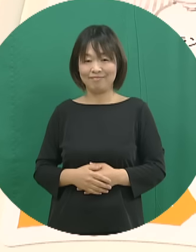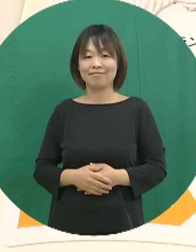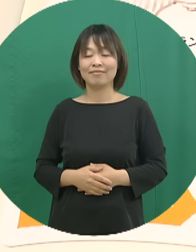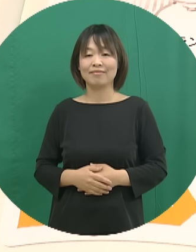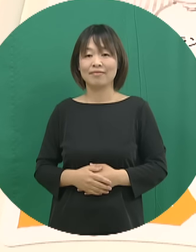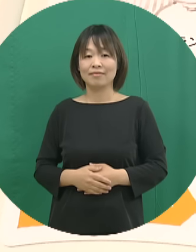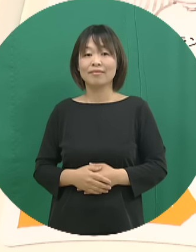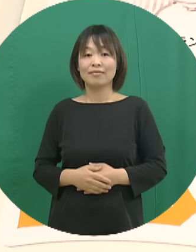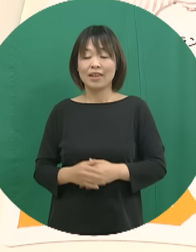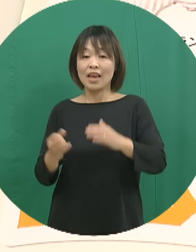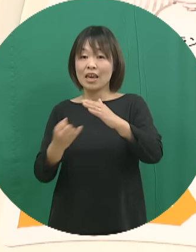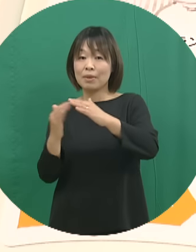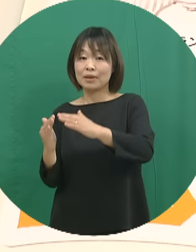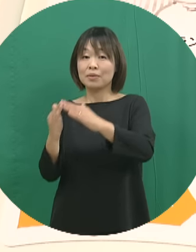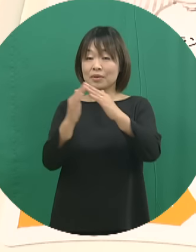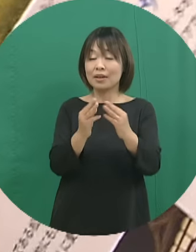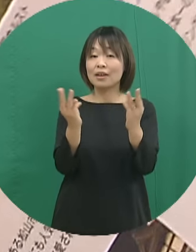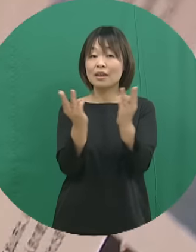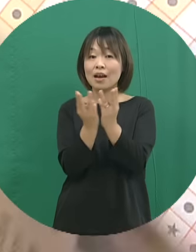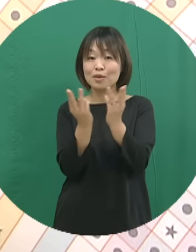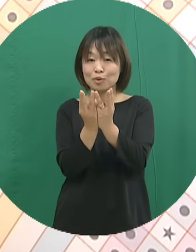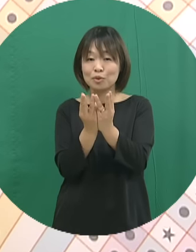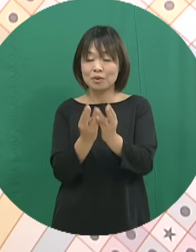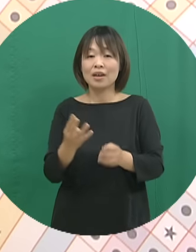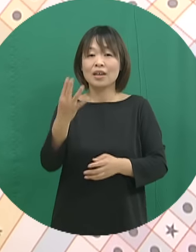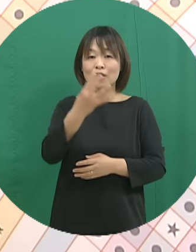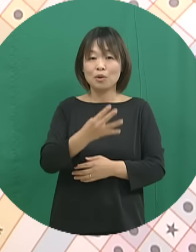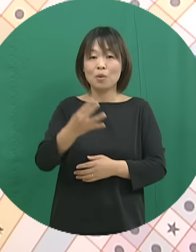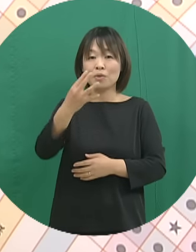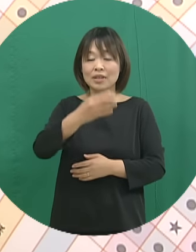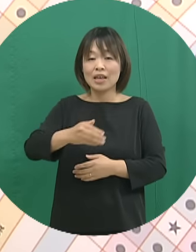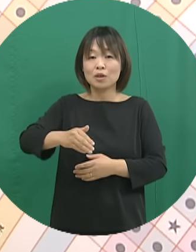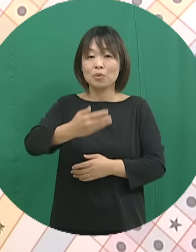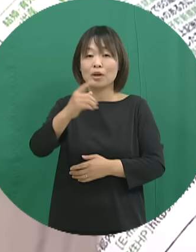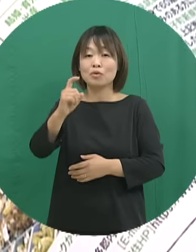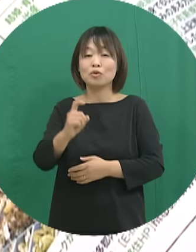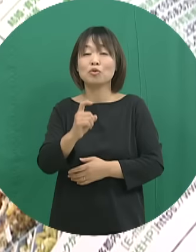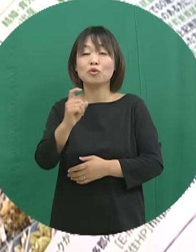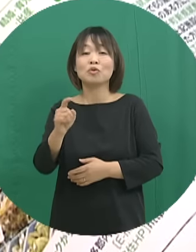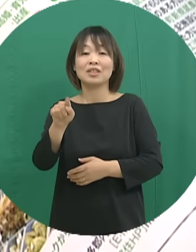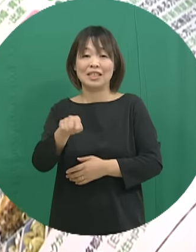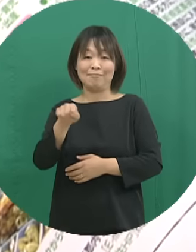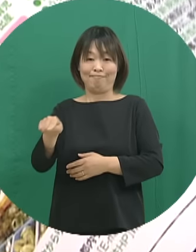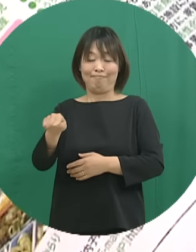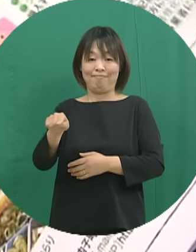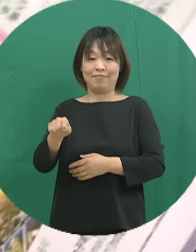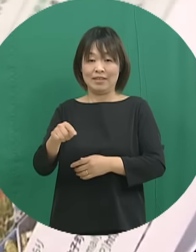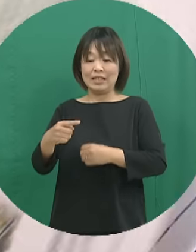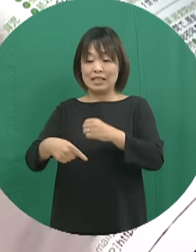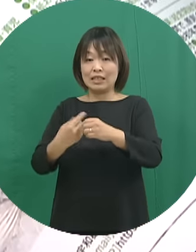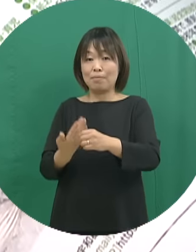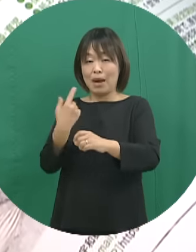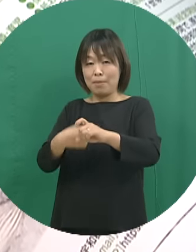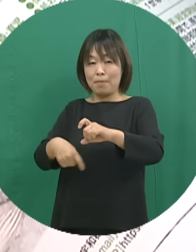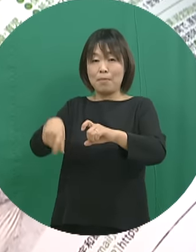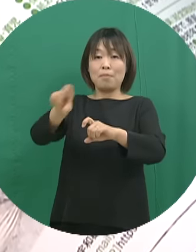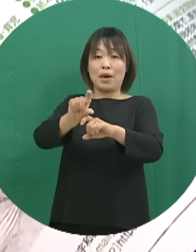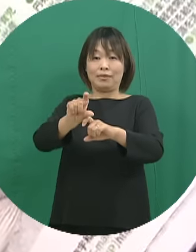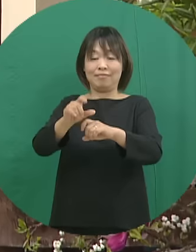実は令和3年度に愛媛県に移住した人は4910人と前年度の2